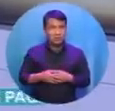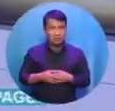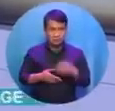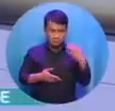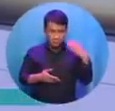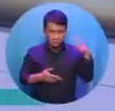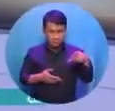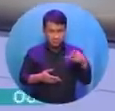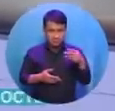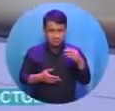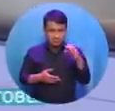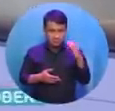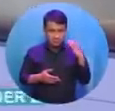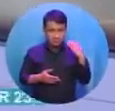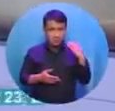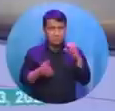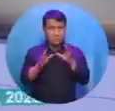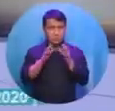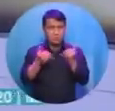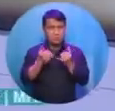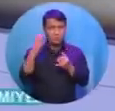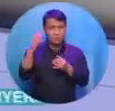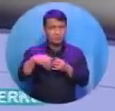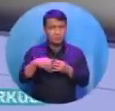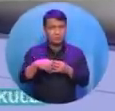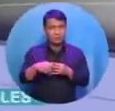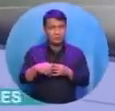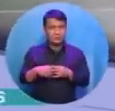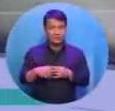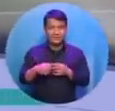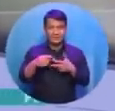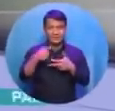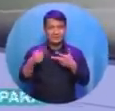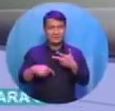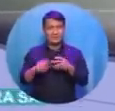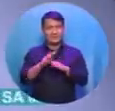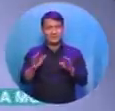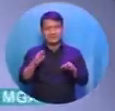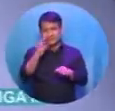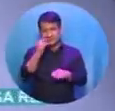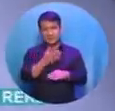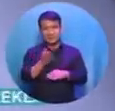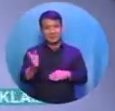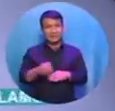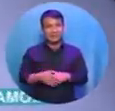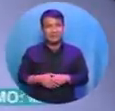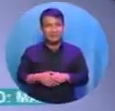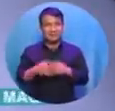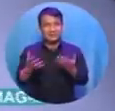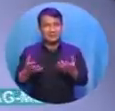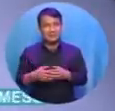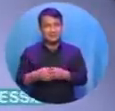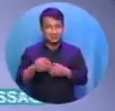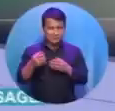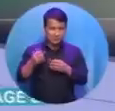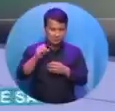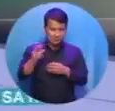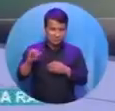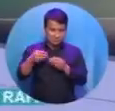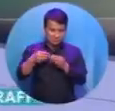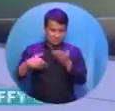Chairman. Attorney Garrett agad. Di ba kayo? Alam ko. Hindi, hindi. Joke. Hindi. Wala. Bumitaw.